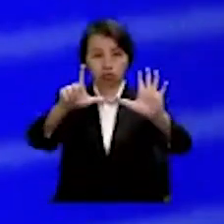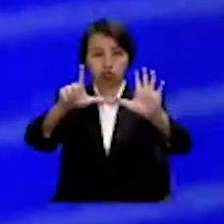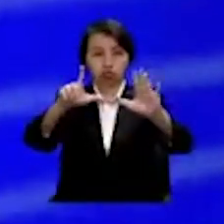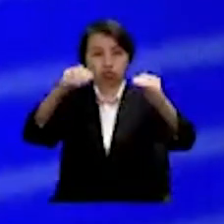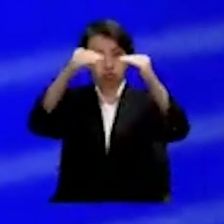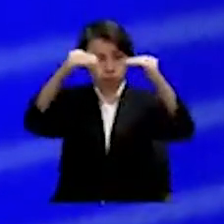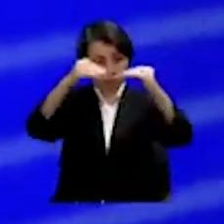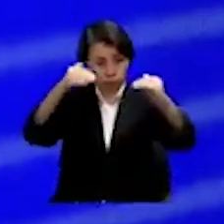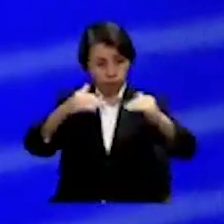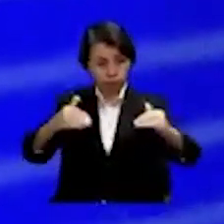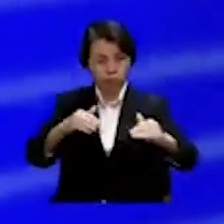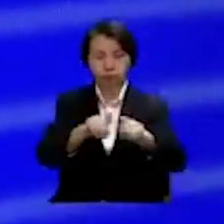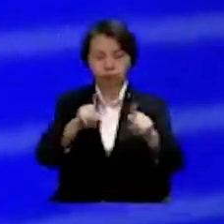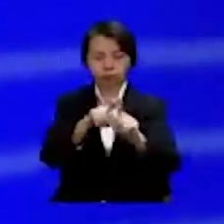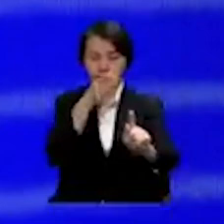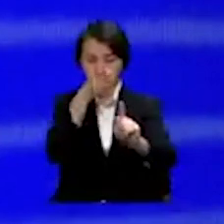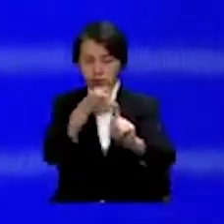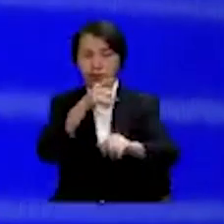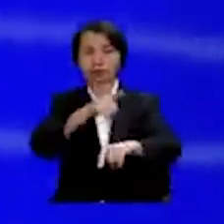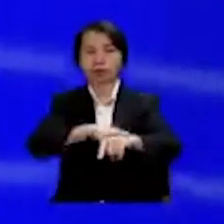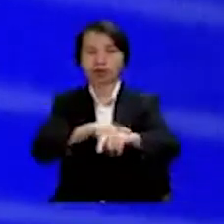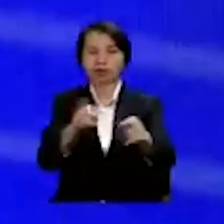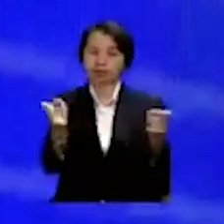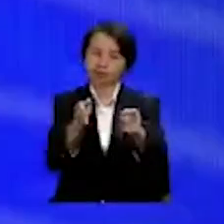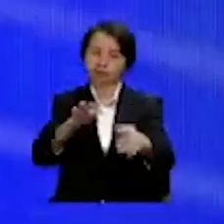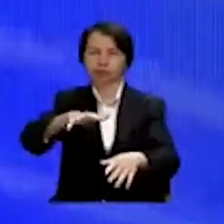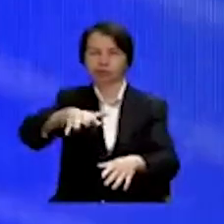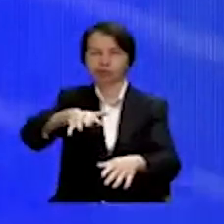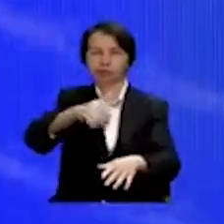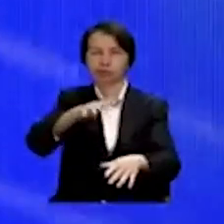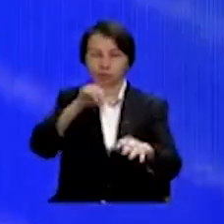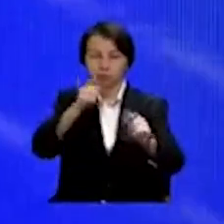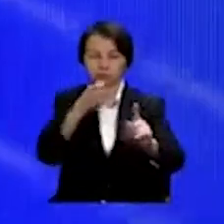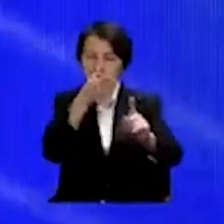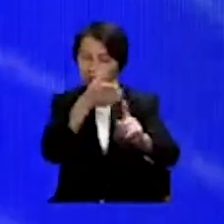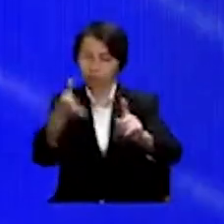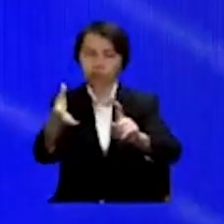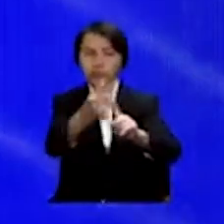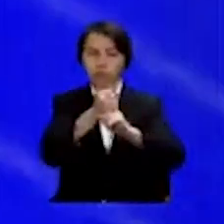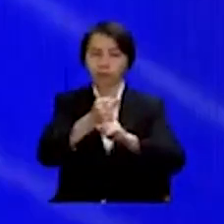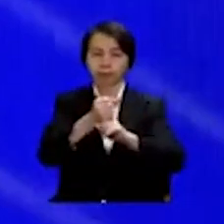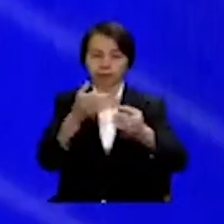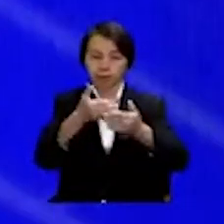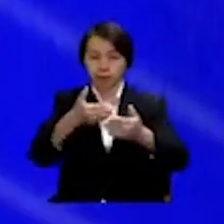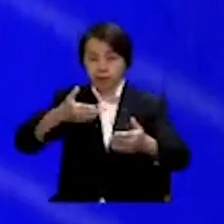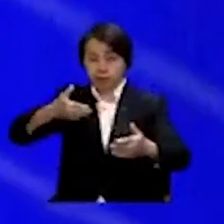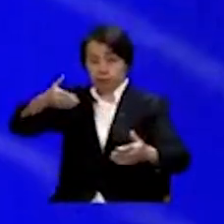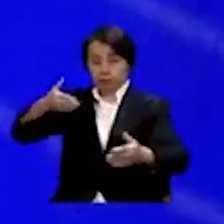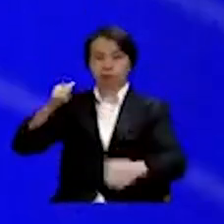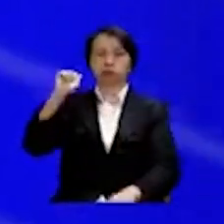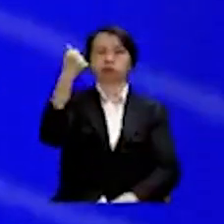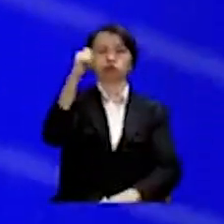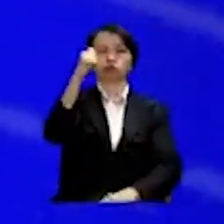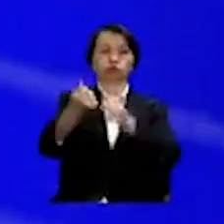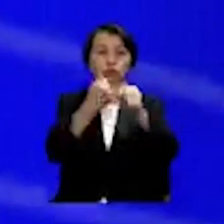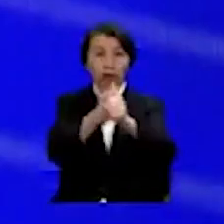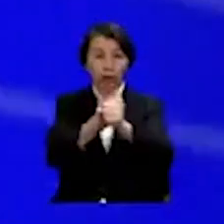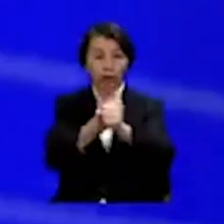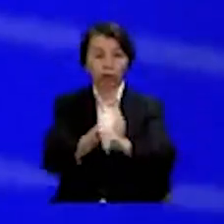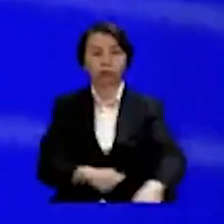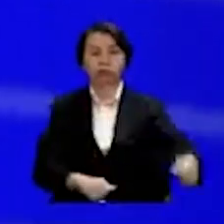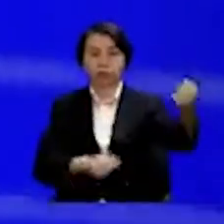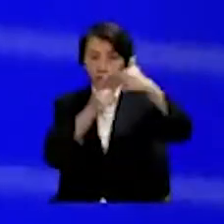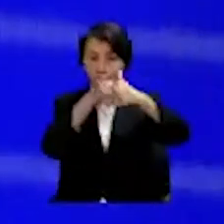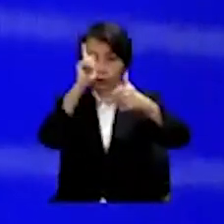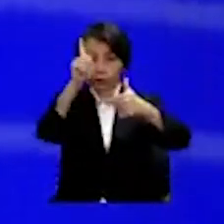sebagai sasaran jangka sederhana yang mahu dicapai sebelum 10 tahun. Pertama,